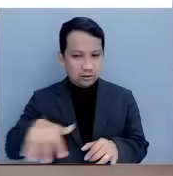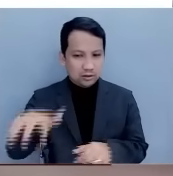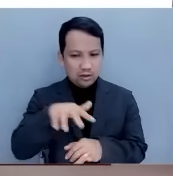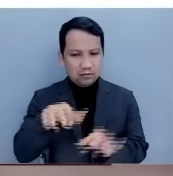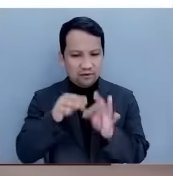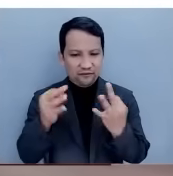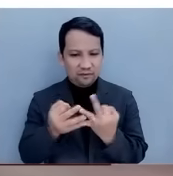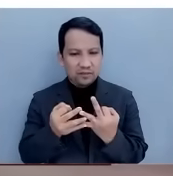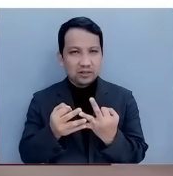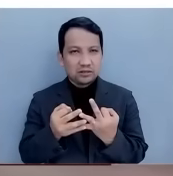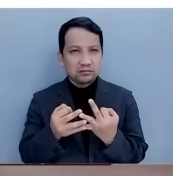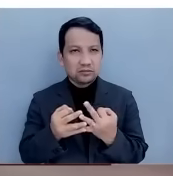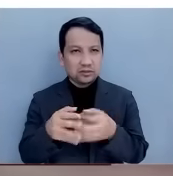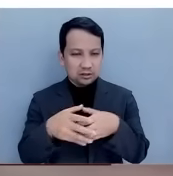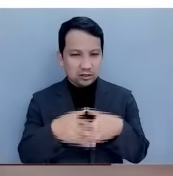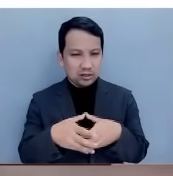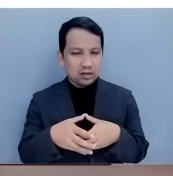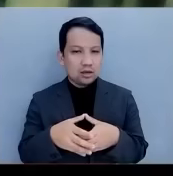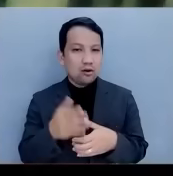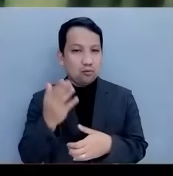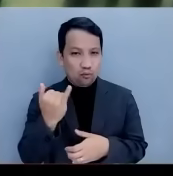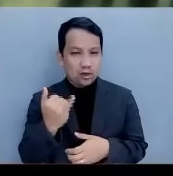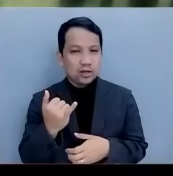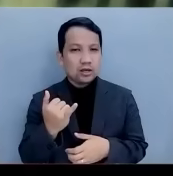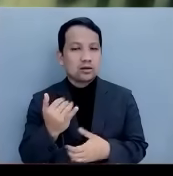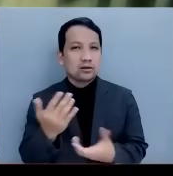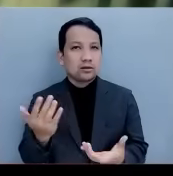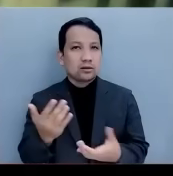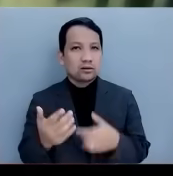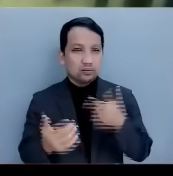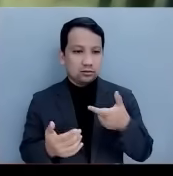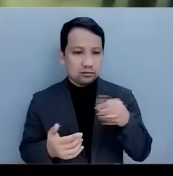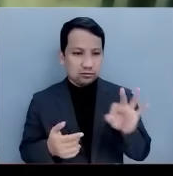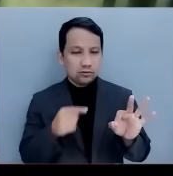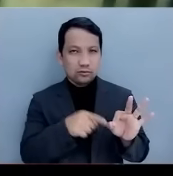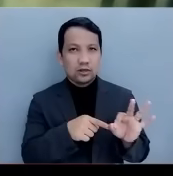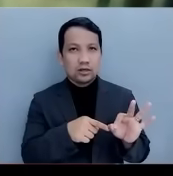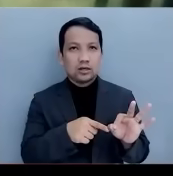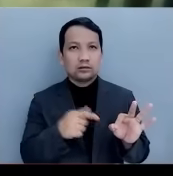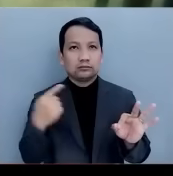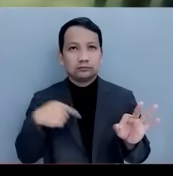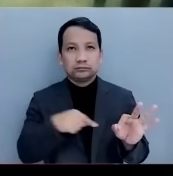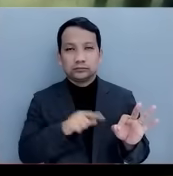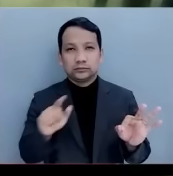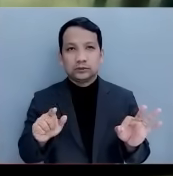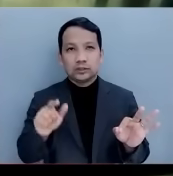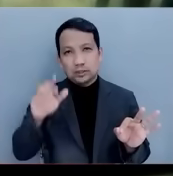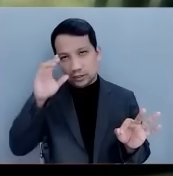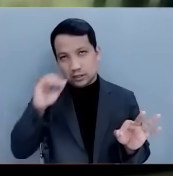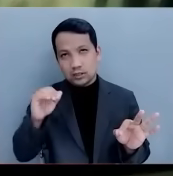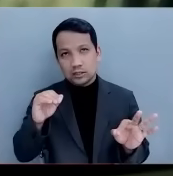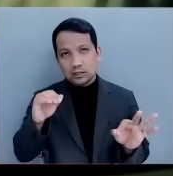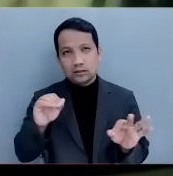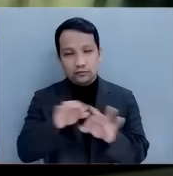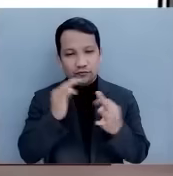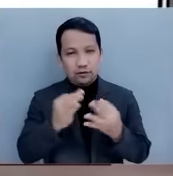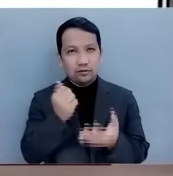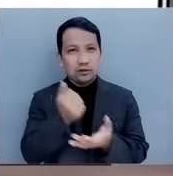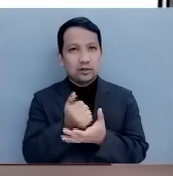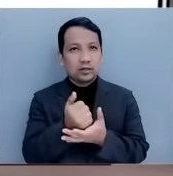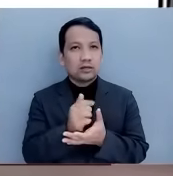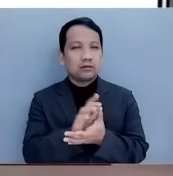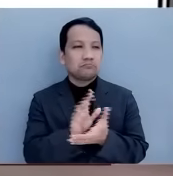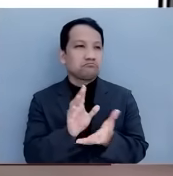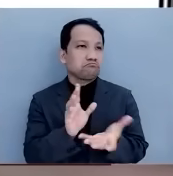Kasi itong mga girlfriend ata nitong mga suspect, kamag-anak nitong biktima.